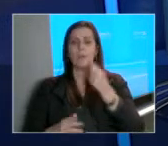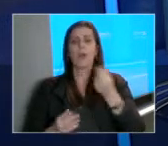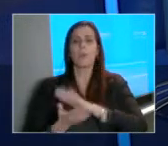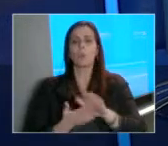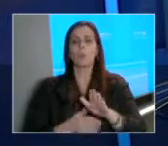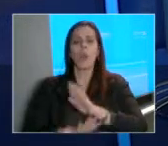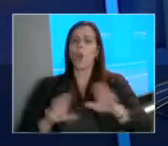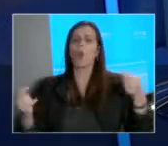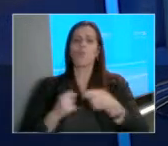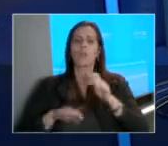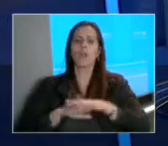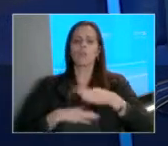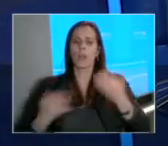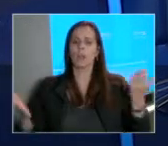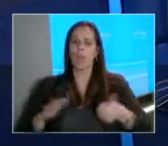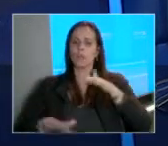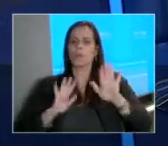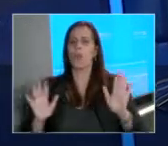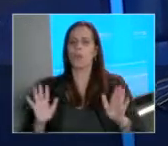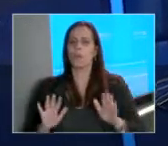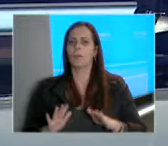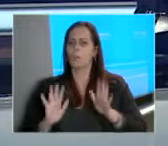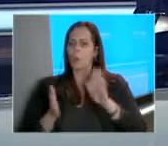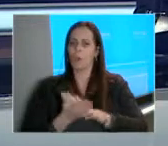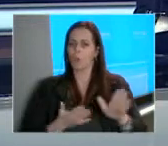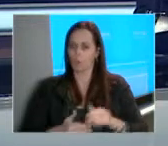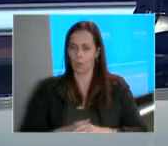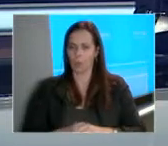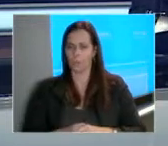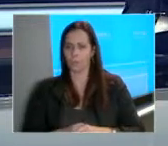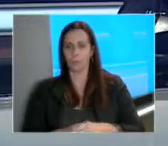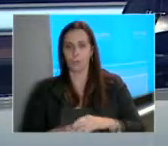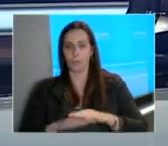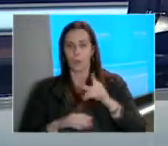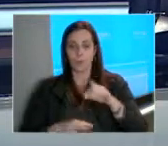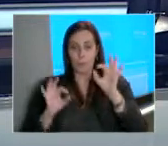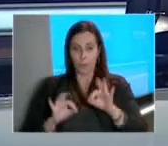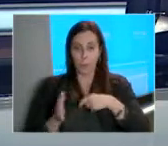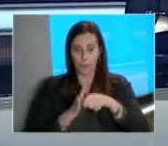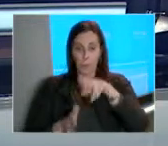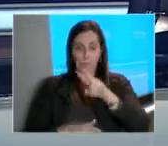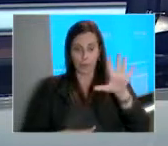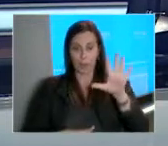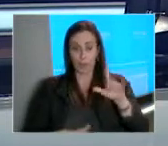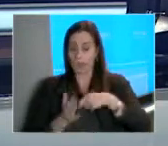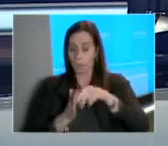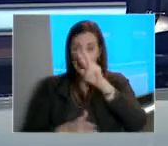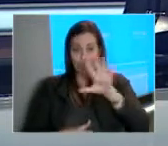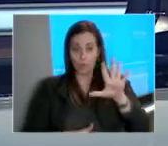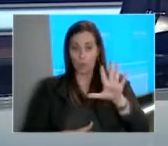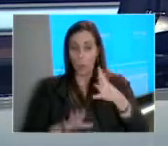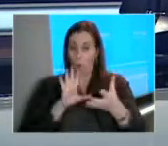פשוט. לא קשור לתפקידי נכון, כראש ממשלה. והוא הכל פשוט. בתוך ראש ממשלה. כן, אבל זה בדיוק התיקון ב-2005. התיקון